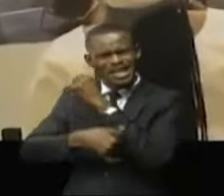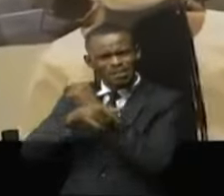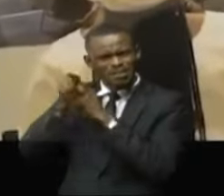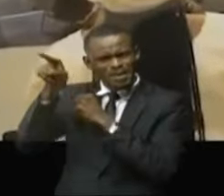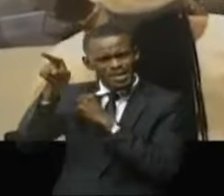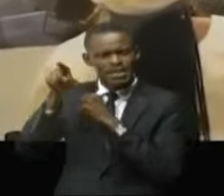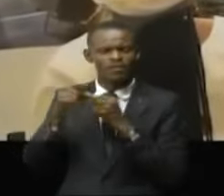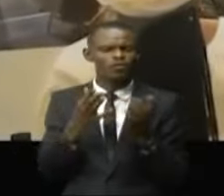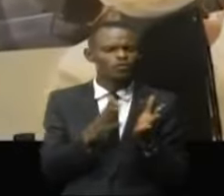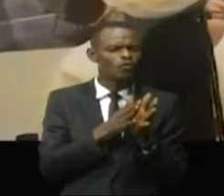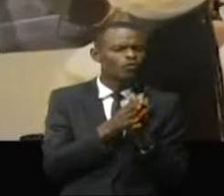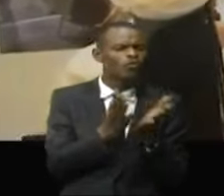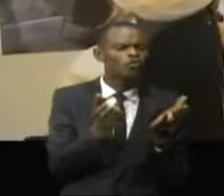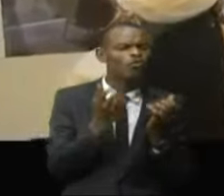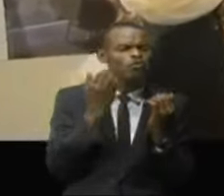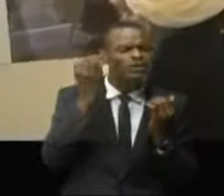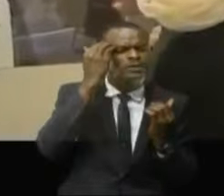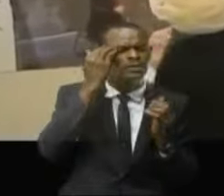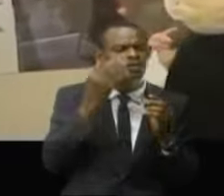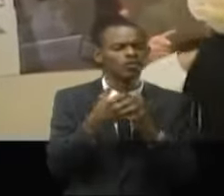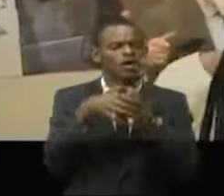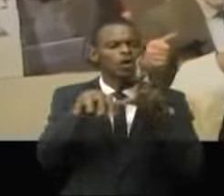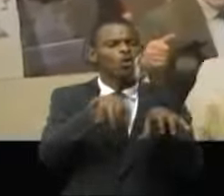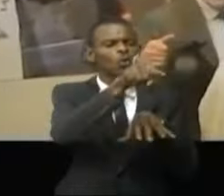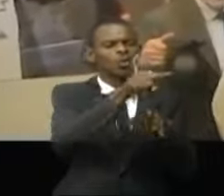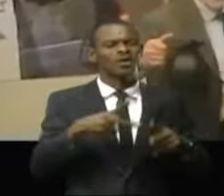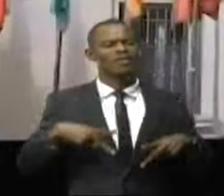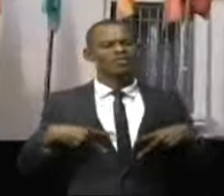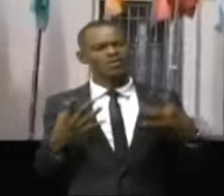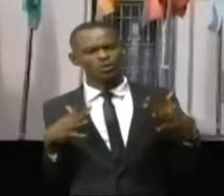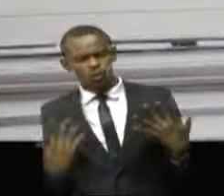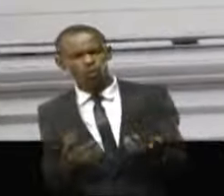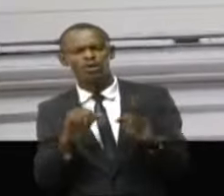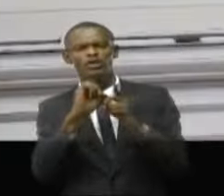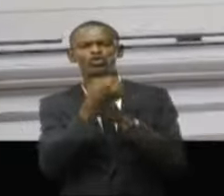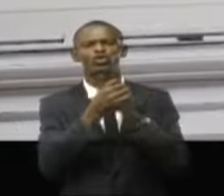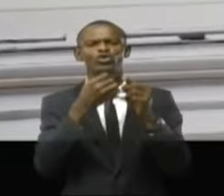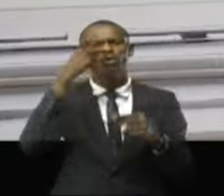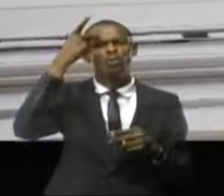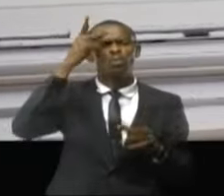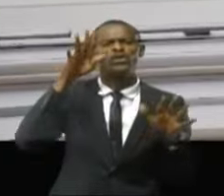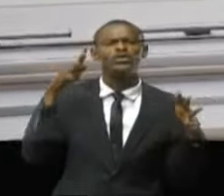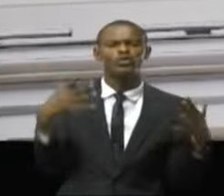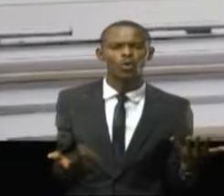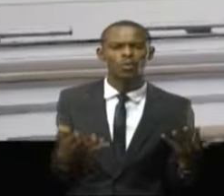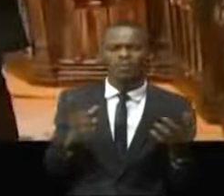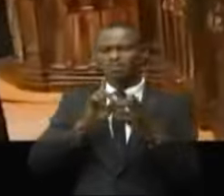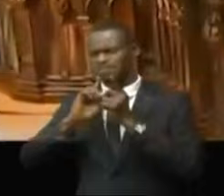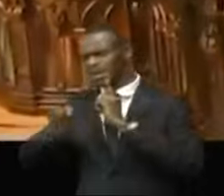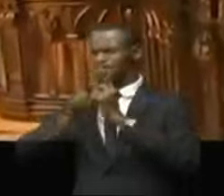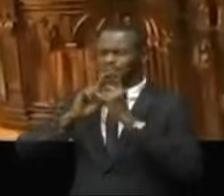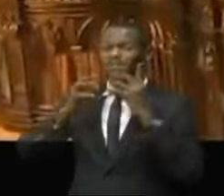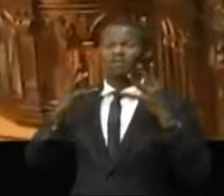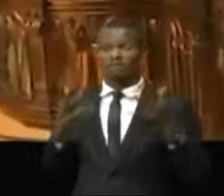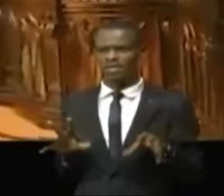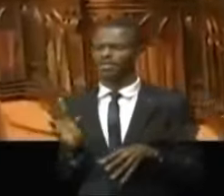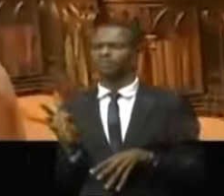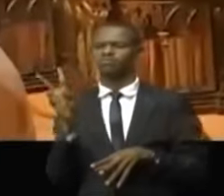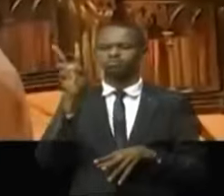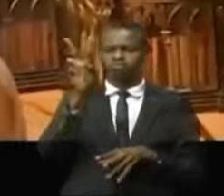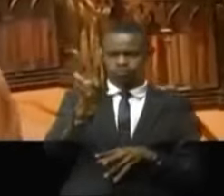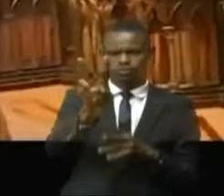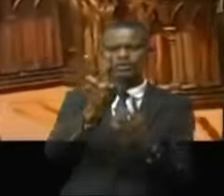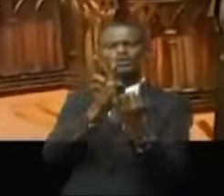ministère politique de Félix-Antoine Tshisekedi et sa délégation se sont rendus au Sénat espagnol où ils ont été reçus par le président du